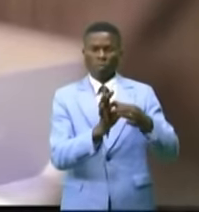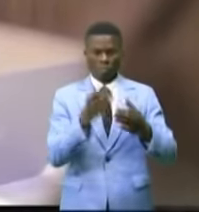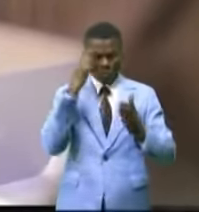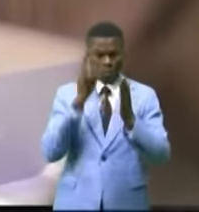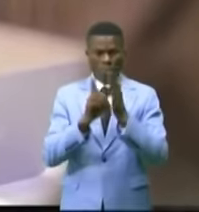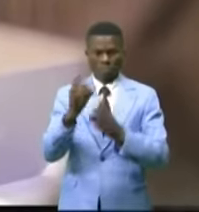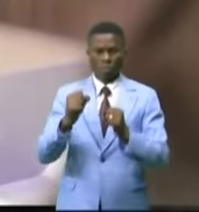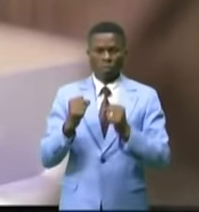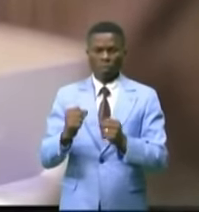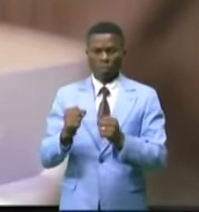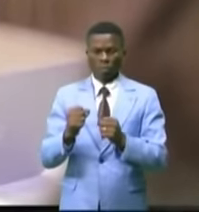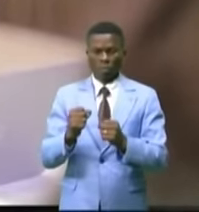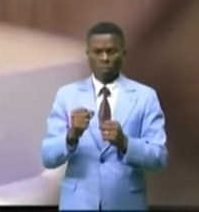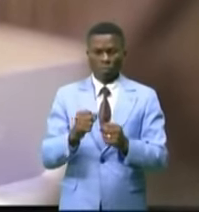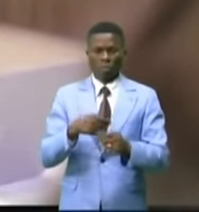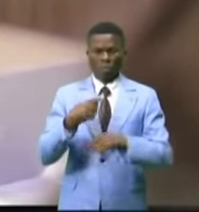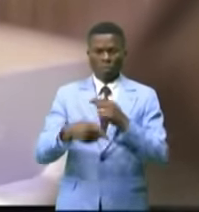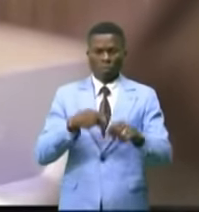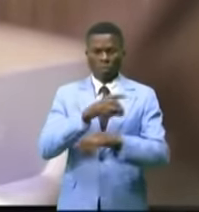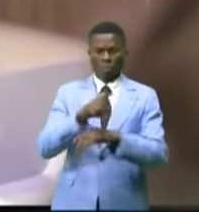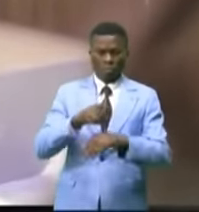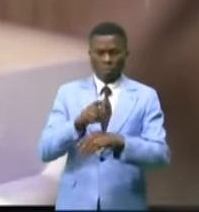développement durable couvrant la période